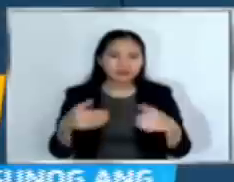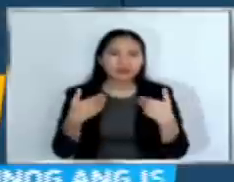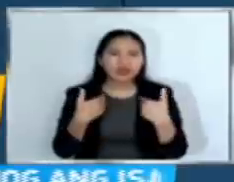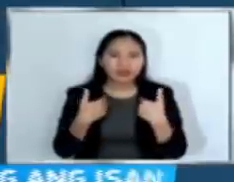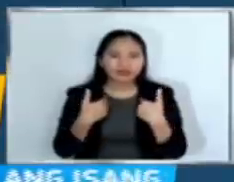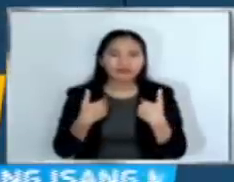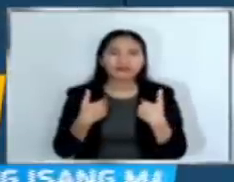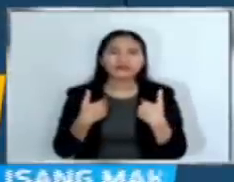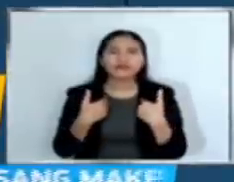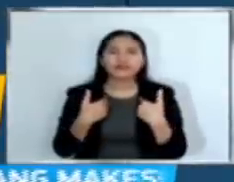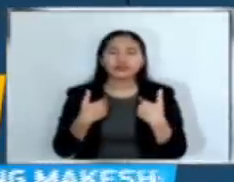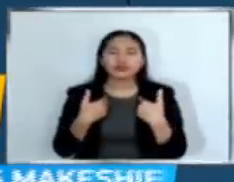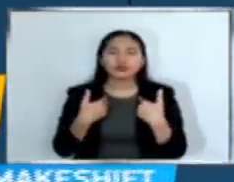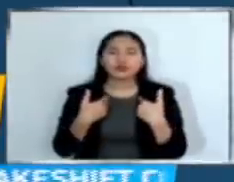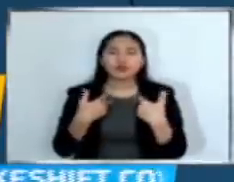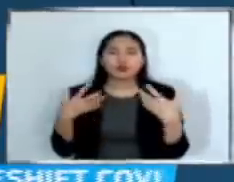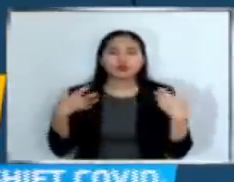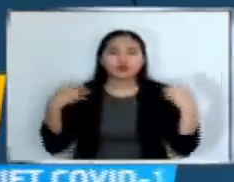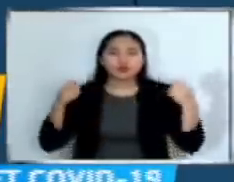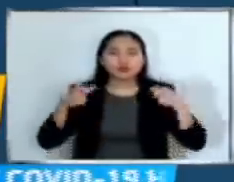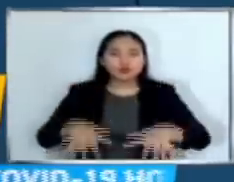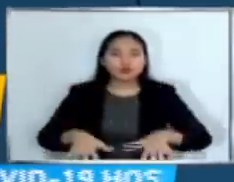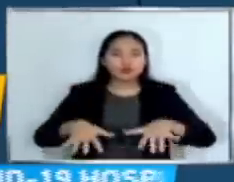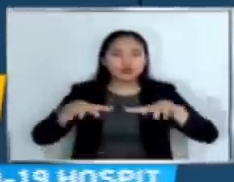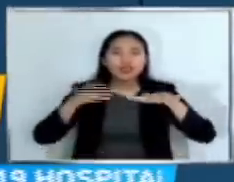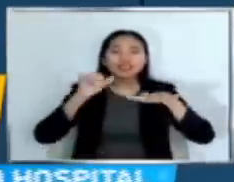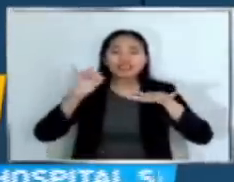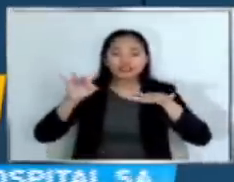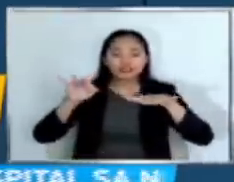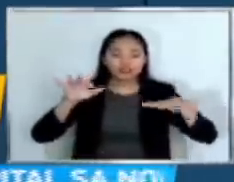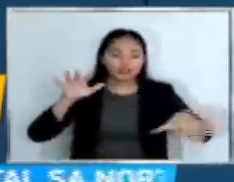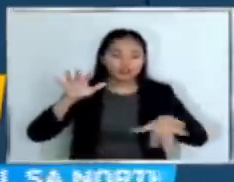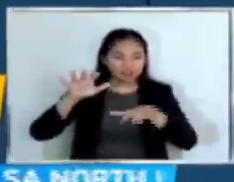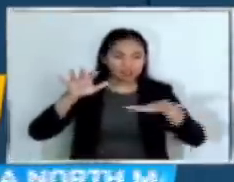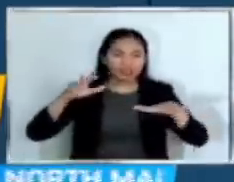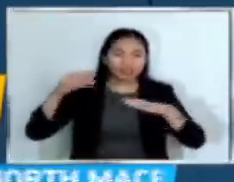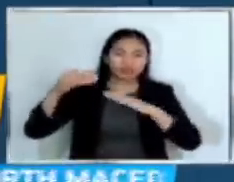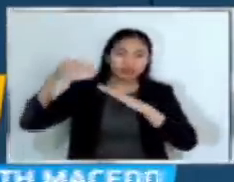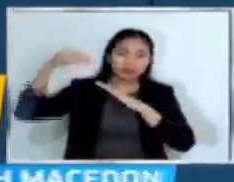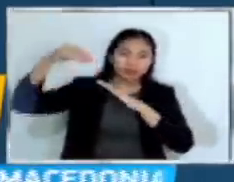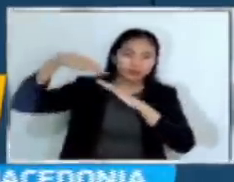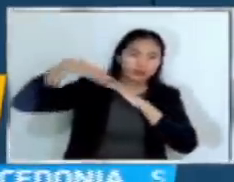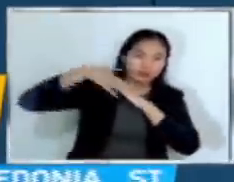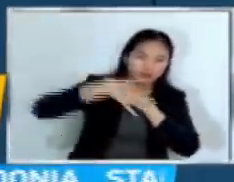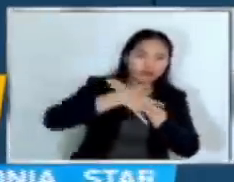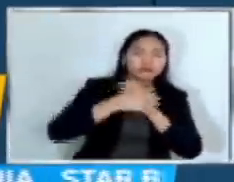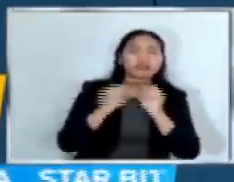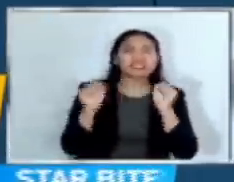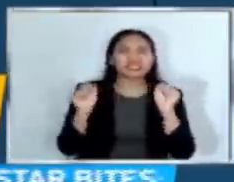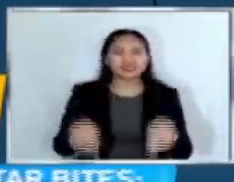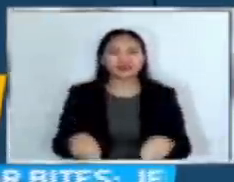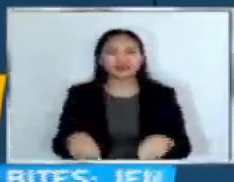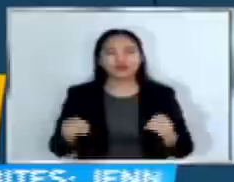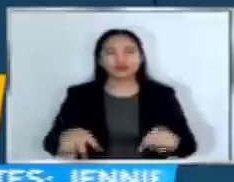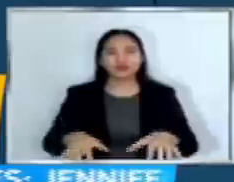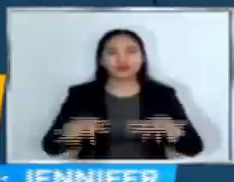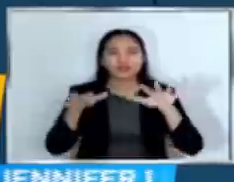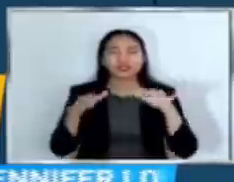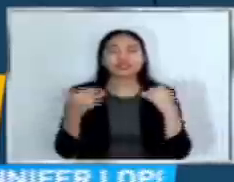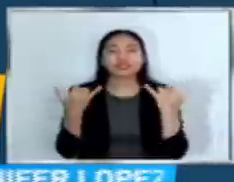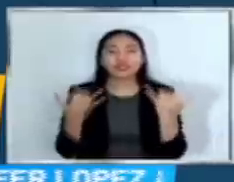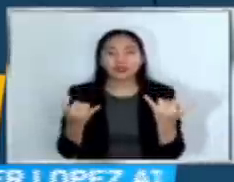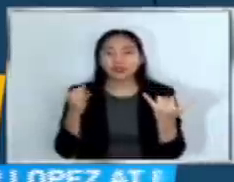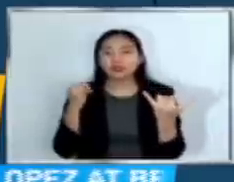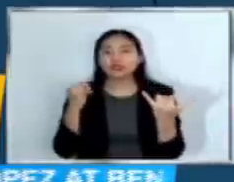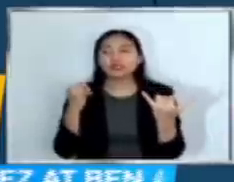pagba, lalo na sa low-lying area, tapos pwede rin mag-cause ng pag-apaw ng mga ilog. Kaya ngayon pa lamang po habang may kalayoan pa,